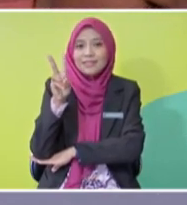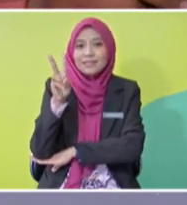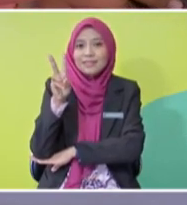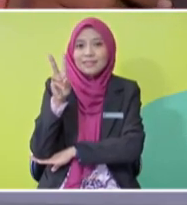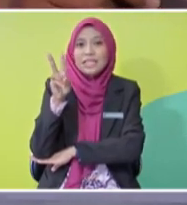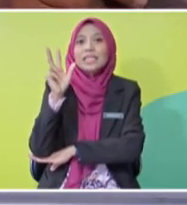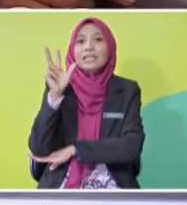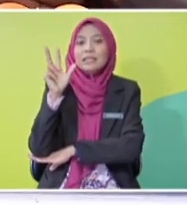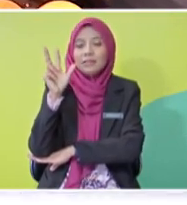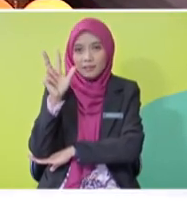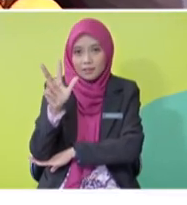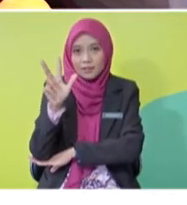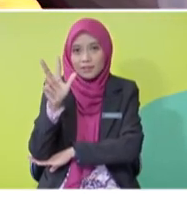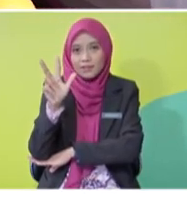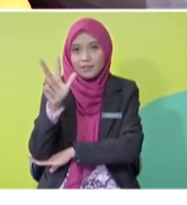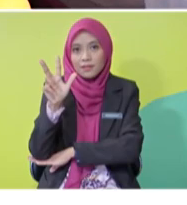tiga